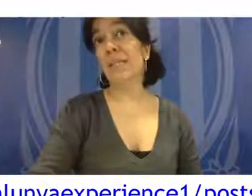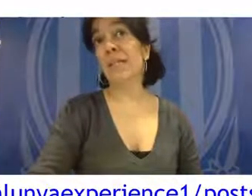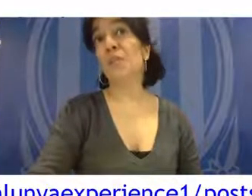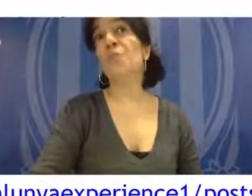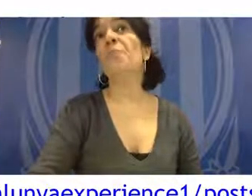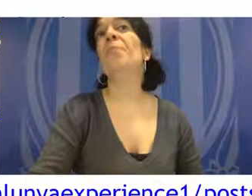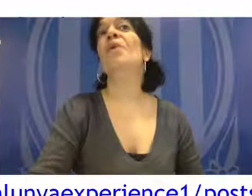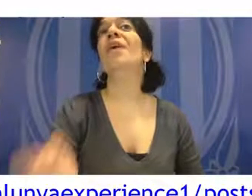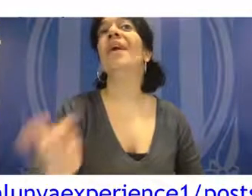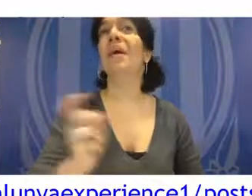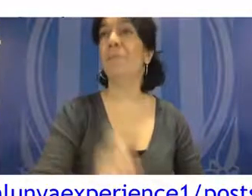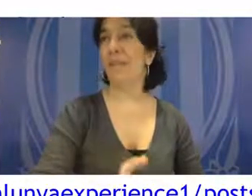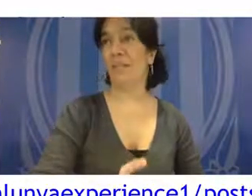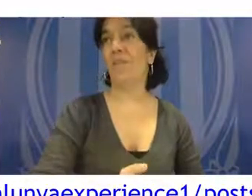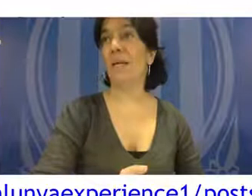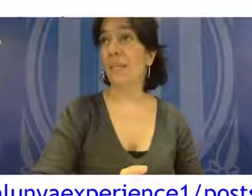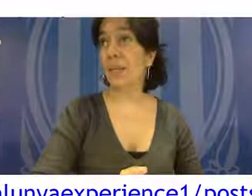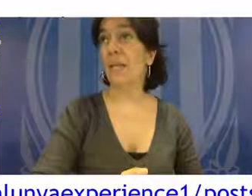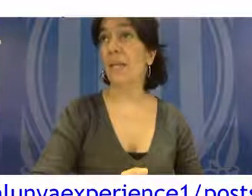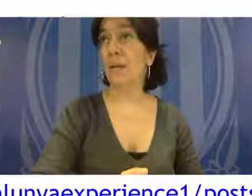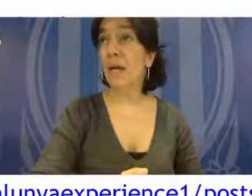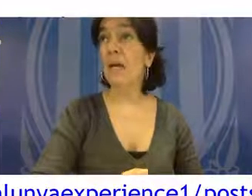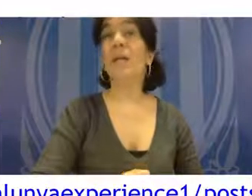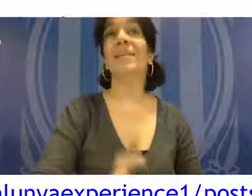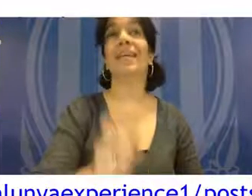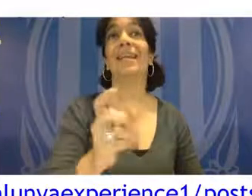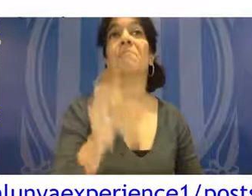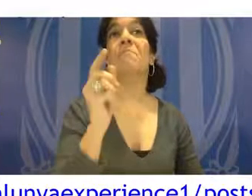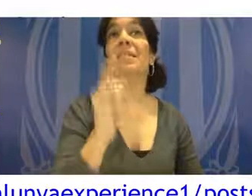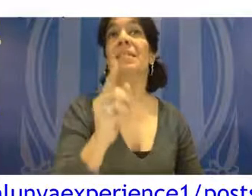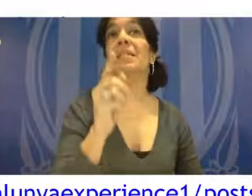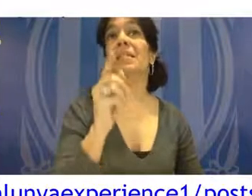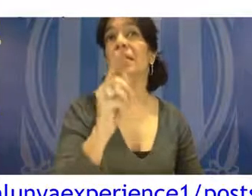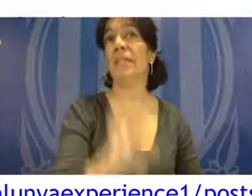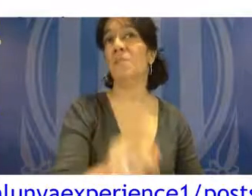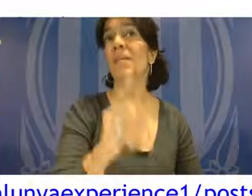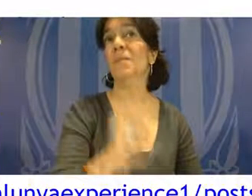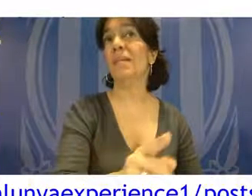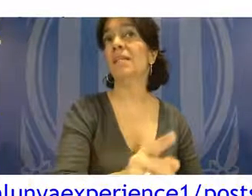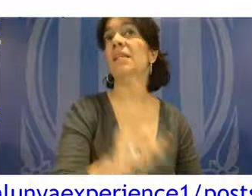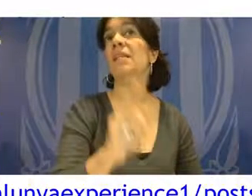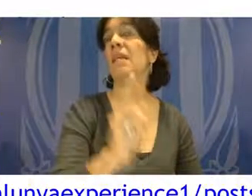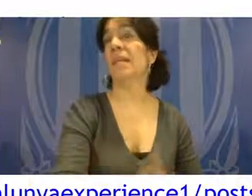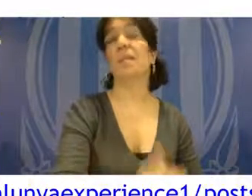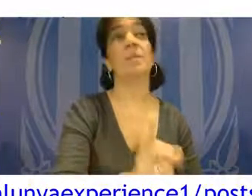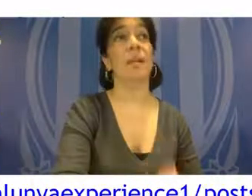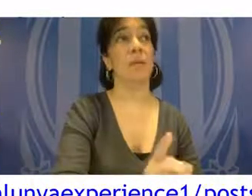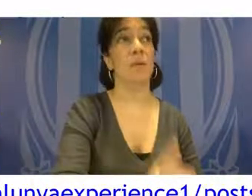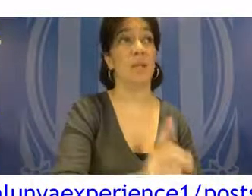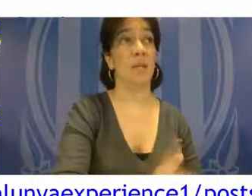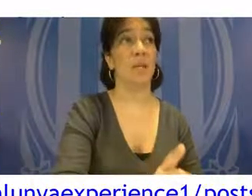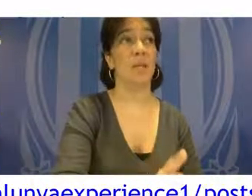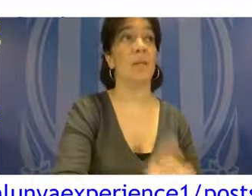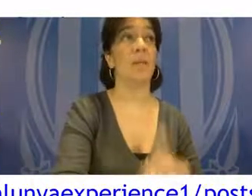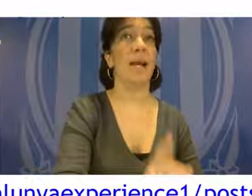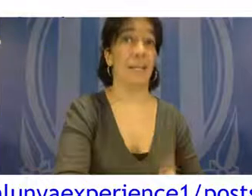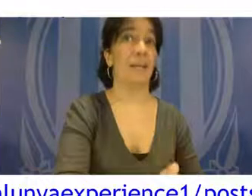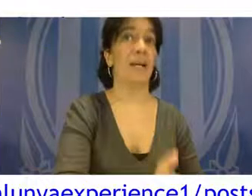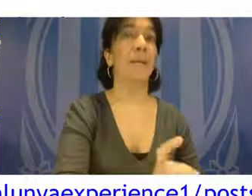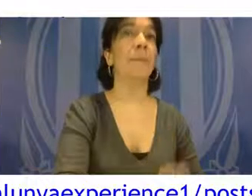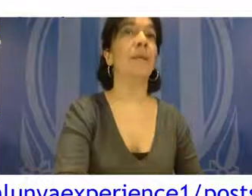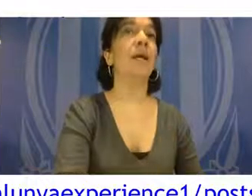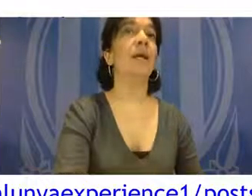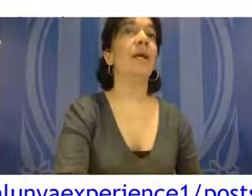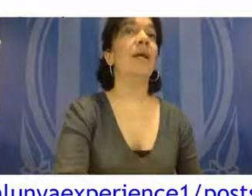46.000 seguidors, però en canvi la xifra que ens agrada donar és que tenim més de 600.000 imatges etiquetades amb Catalunya Experience, amb el